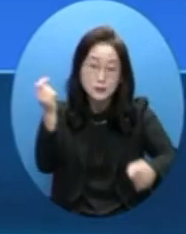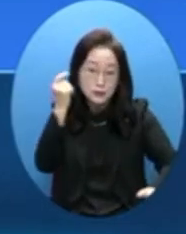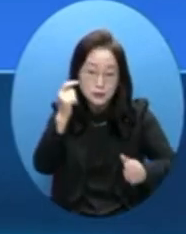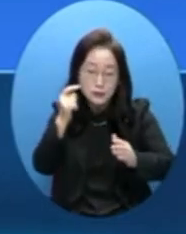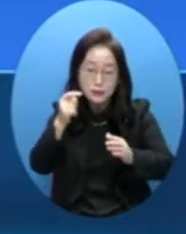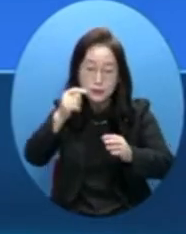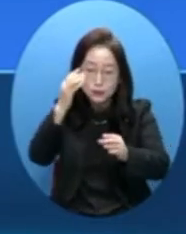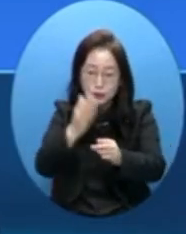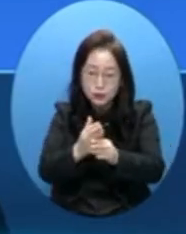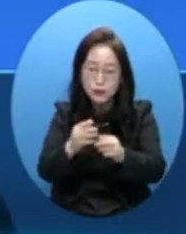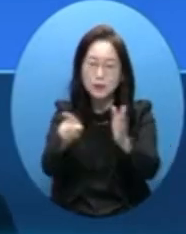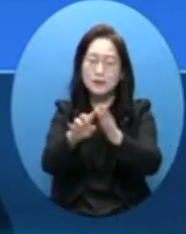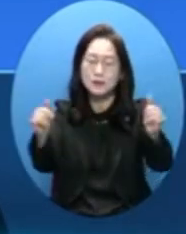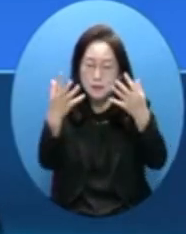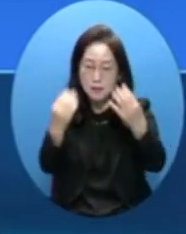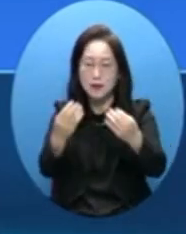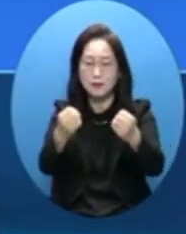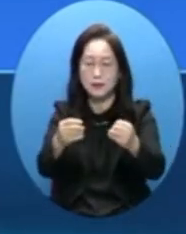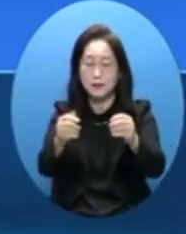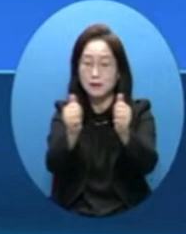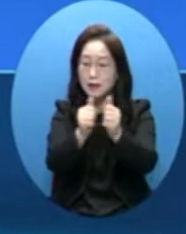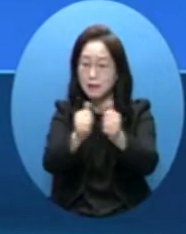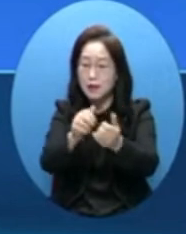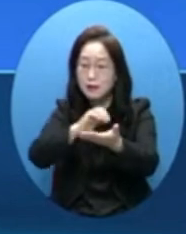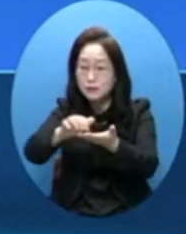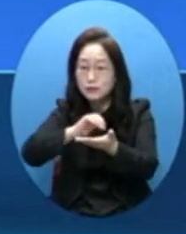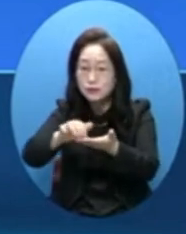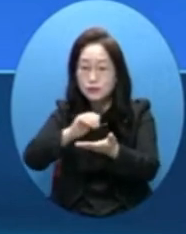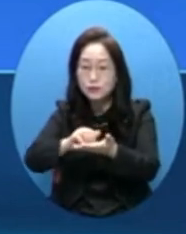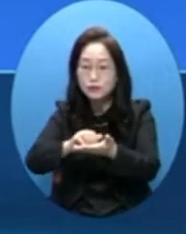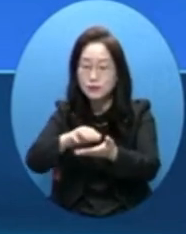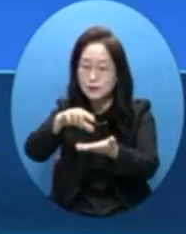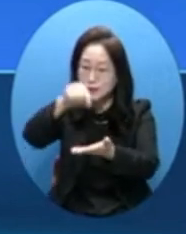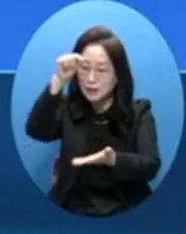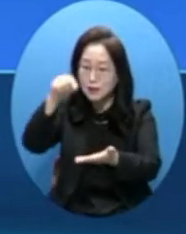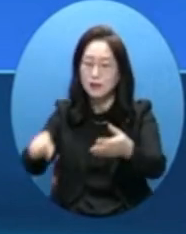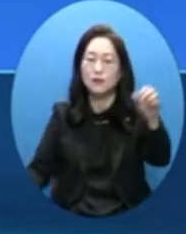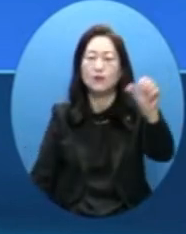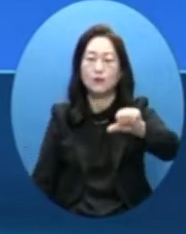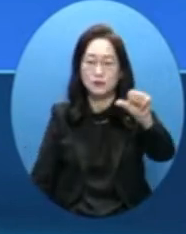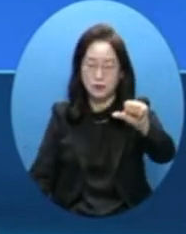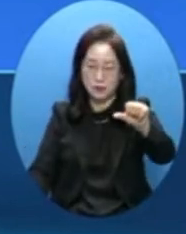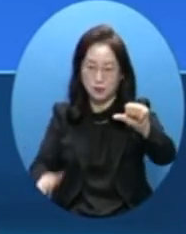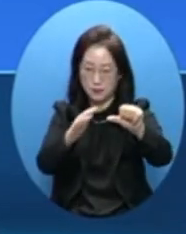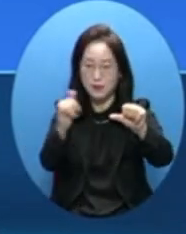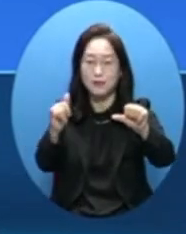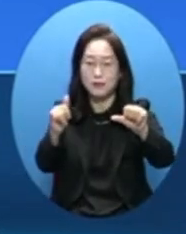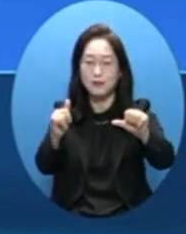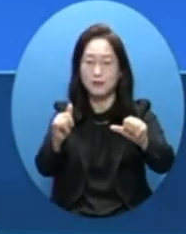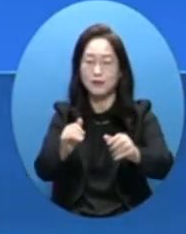자가 많으니 남자의 수가 약 5천이나 되었더라.